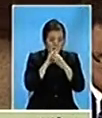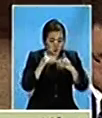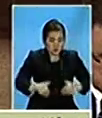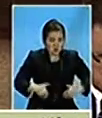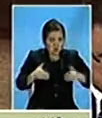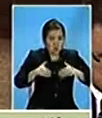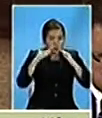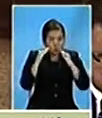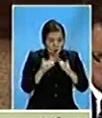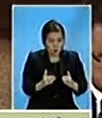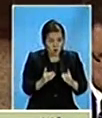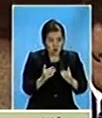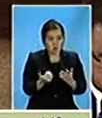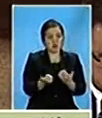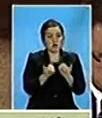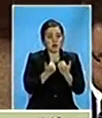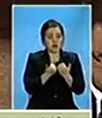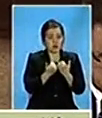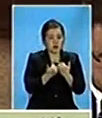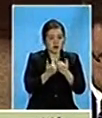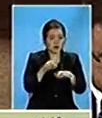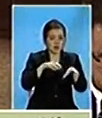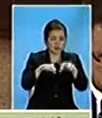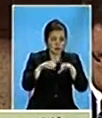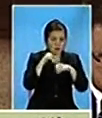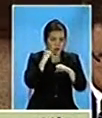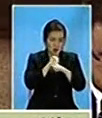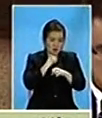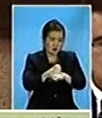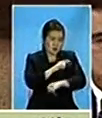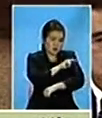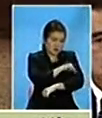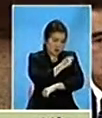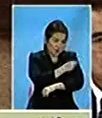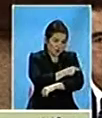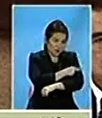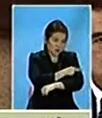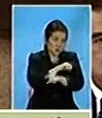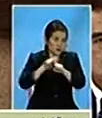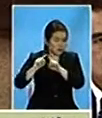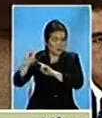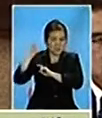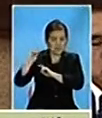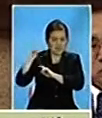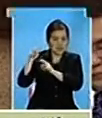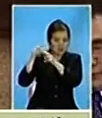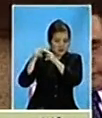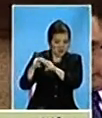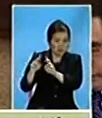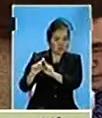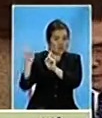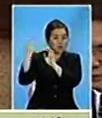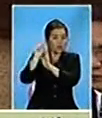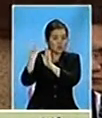เท่านั้นนะครับส่วนการดำเนินการทางการแพทย์ของสัตว์หรือสัตวแพทย์นั้นมีกฎหมายเฉพาะนะครับ